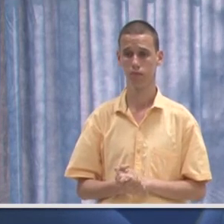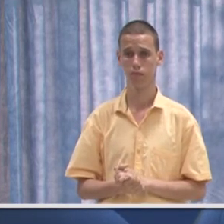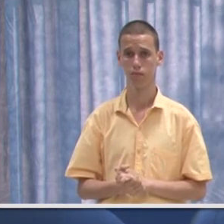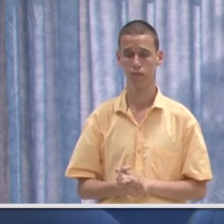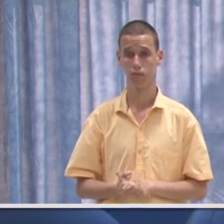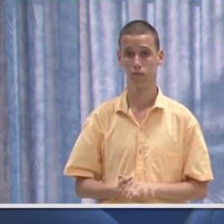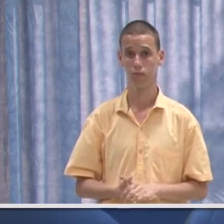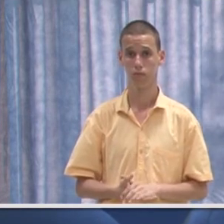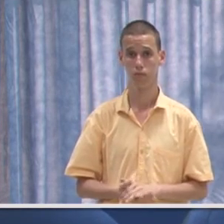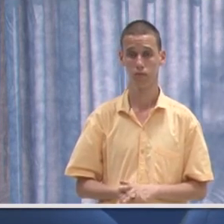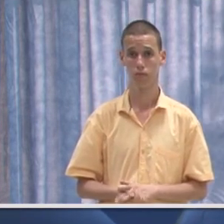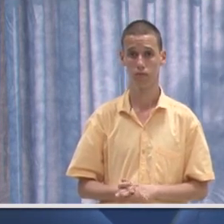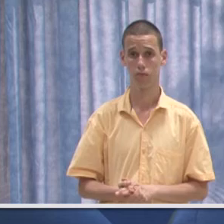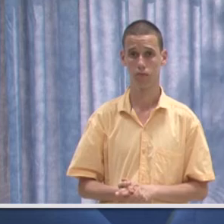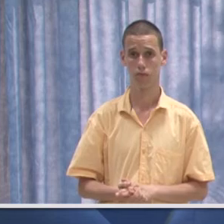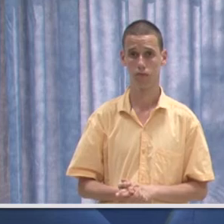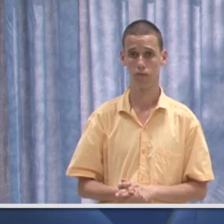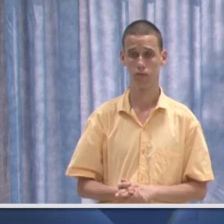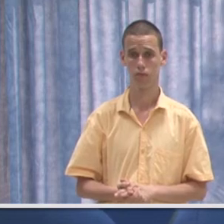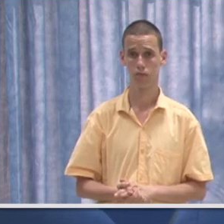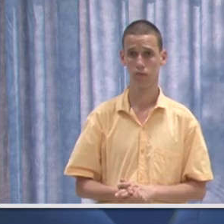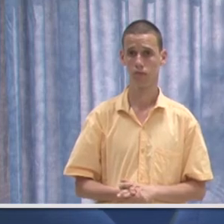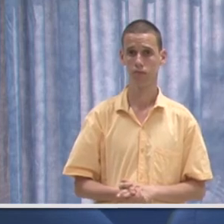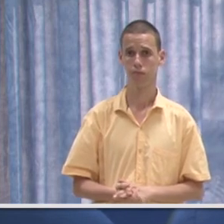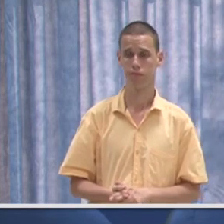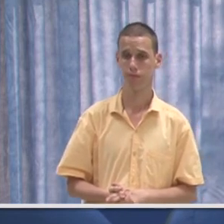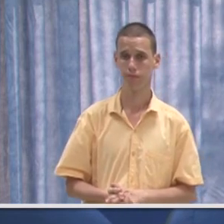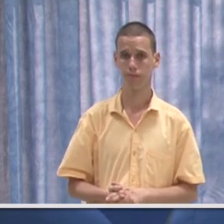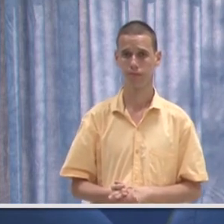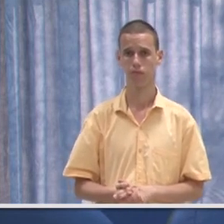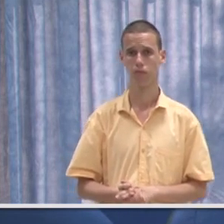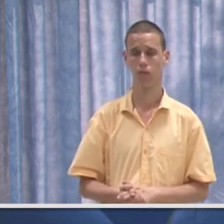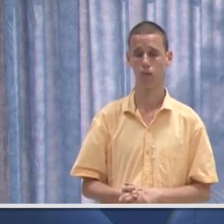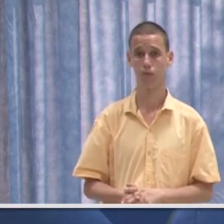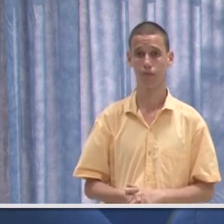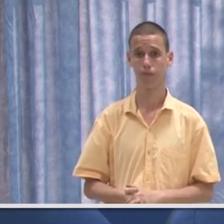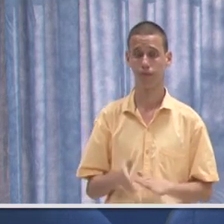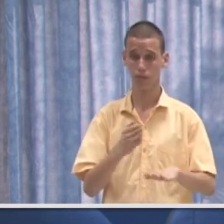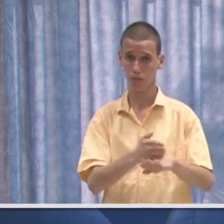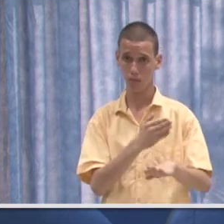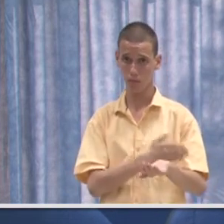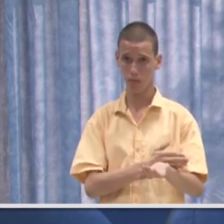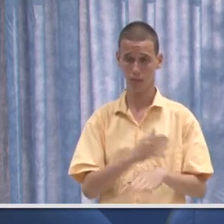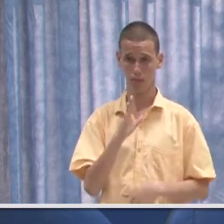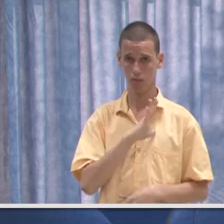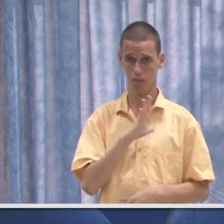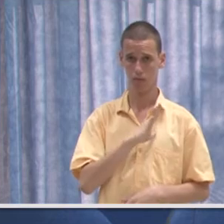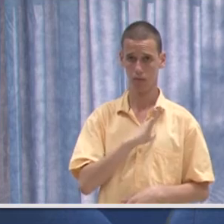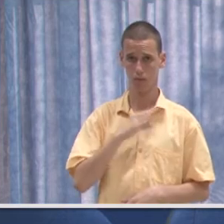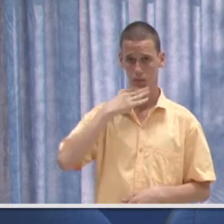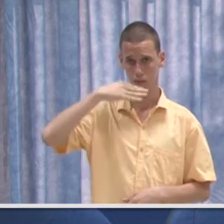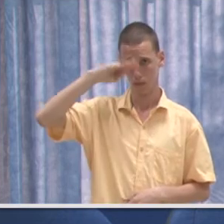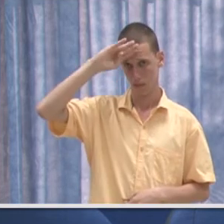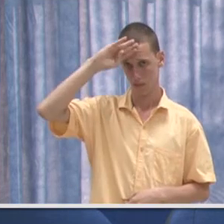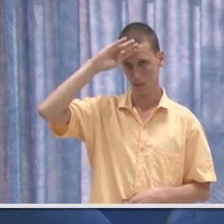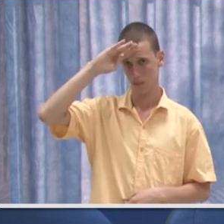tu as dit les autres maladies, virus, je nous avons dit, mais c'est un exercice pour faire vaccination après, tu as dengue. Un